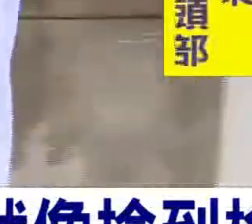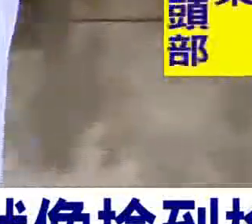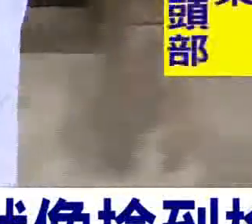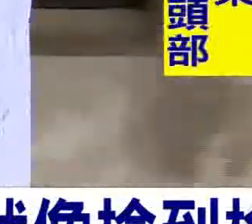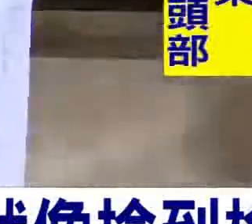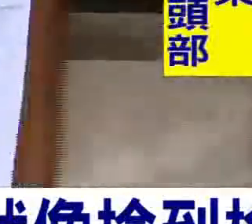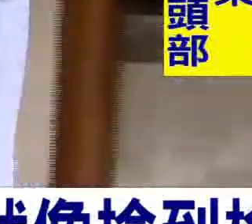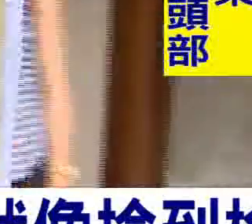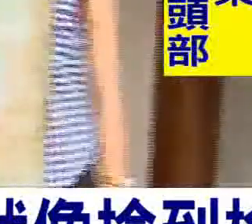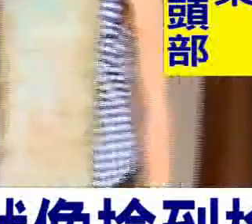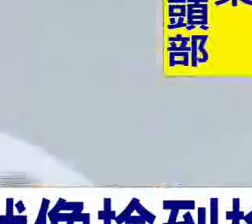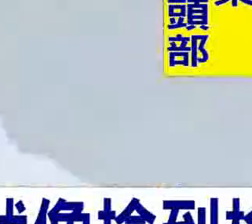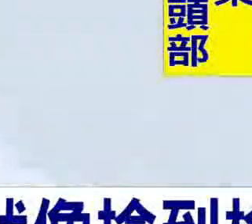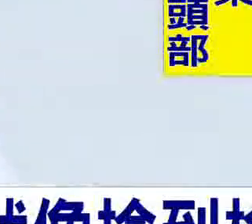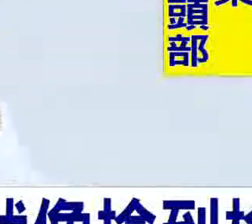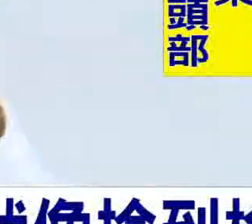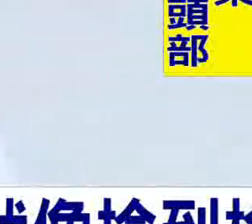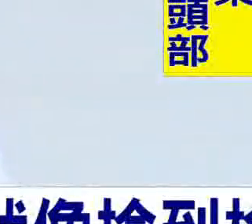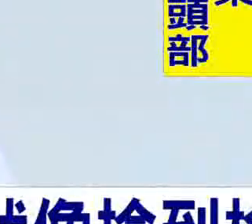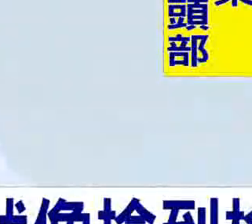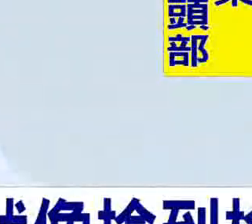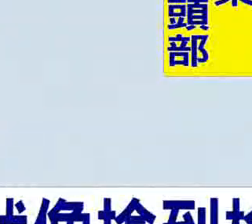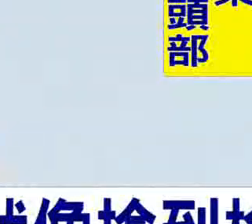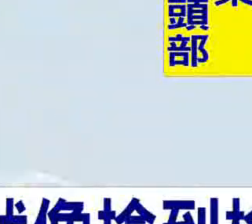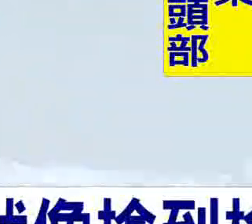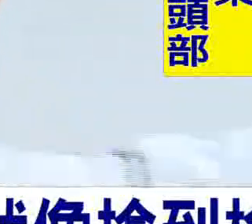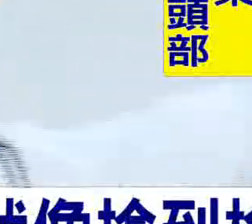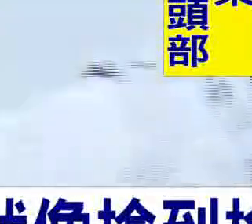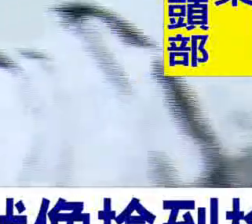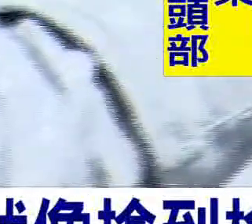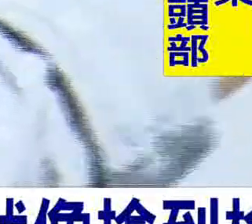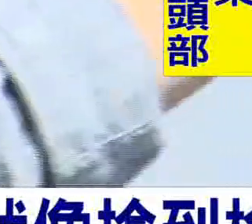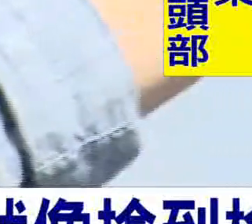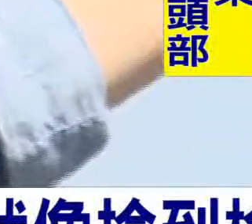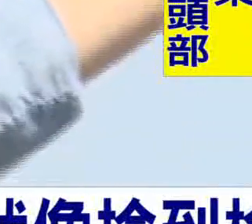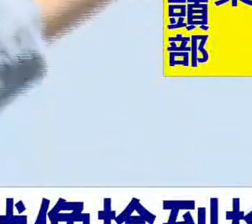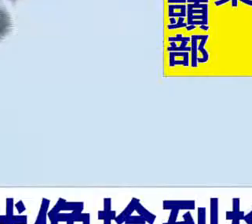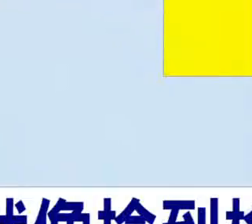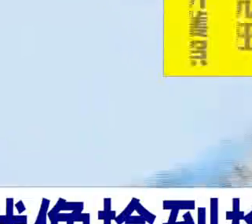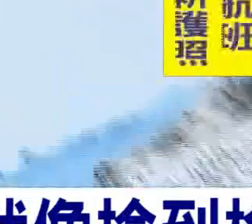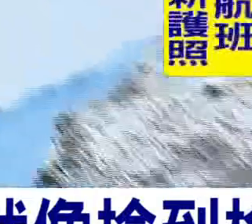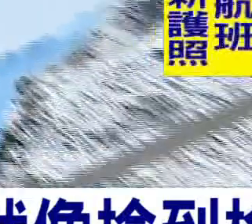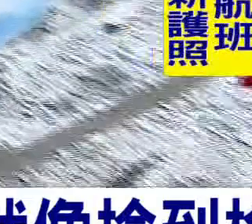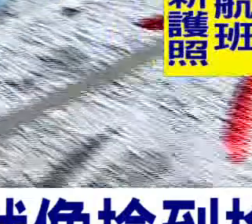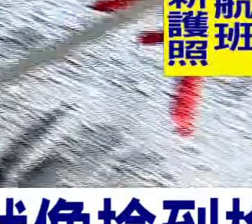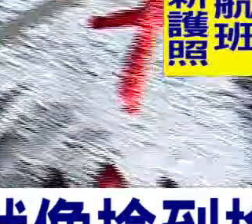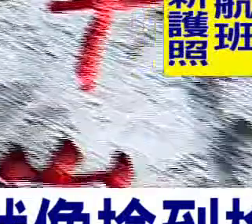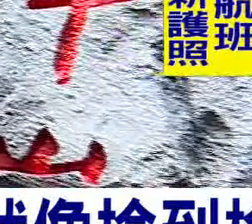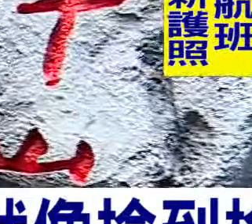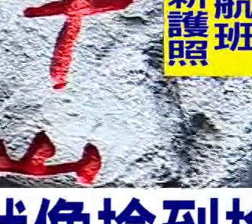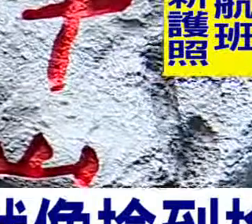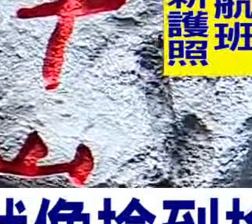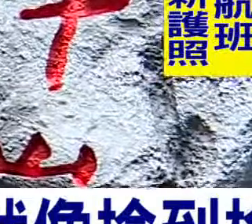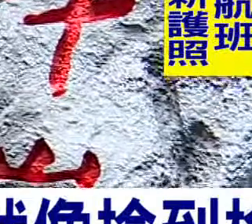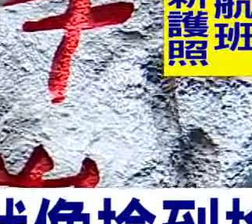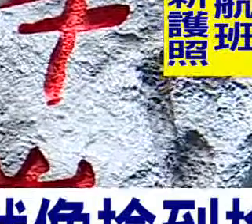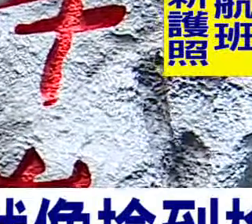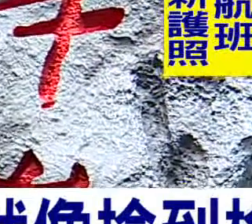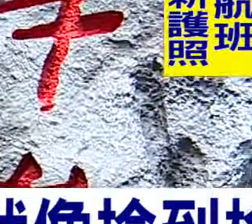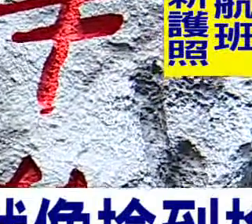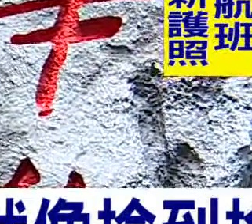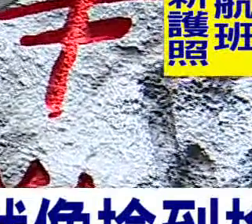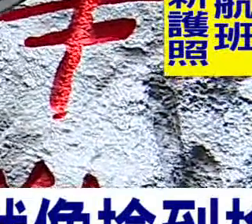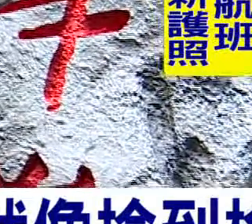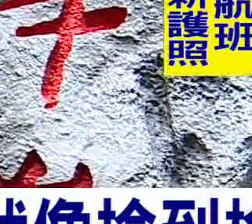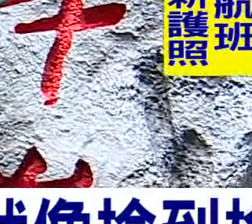评，就像捡到枪。事隔一天，朱立伦参加金庸特展，继续舞刀弄剑，更说政见会交锋